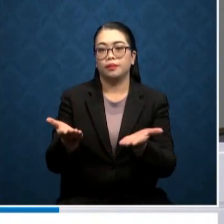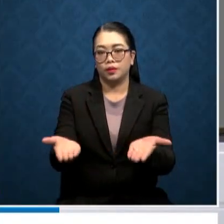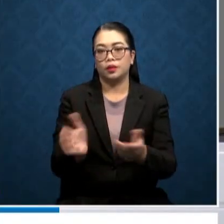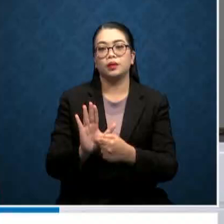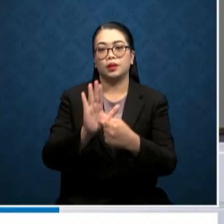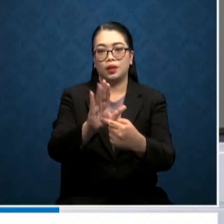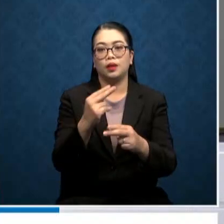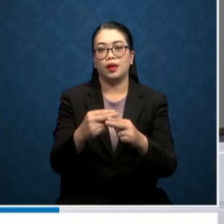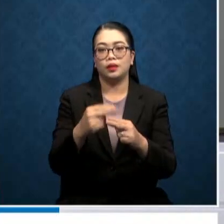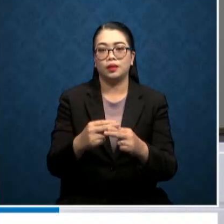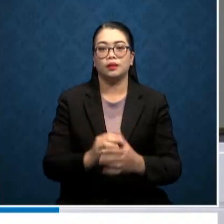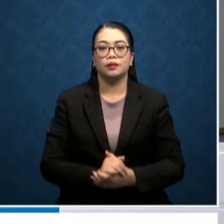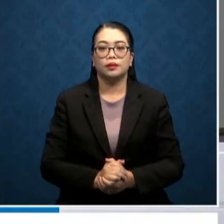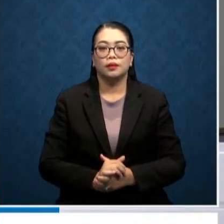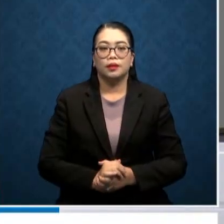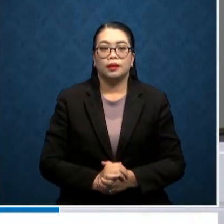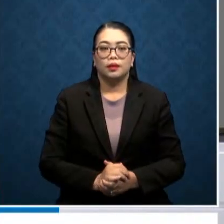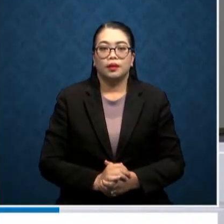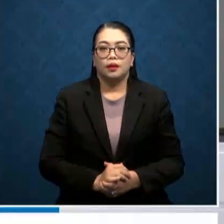มาชิกครับ